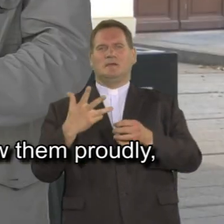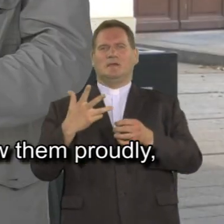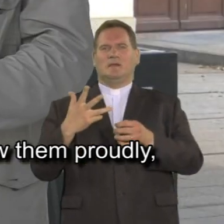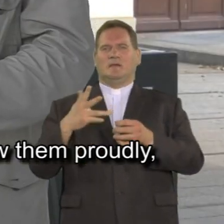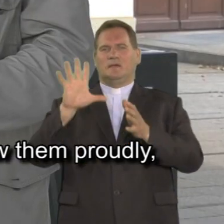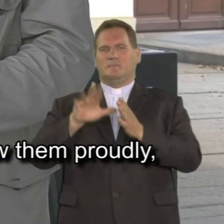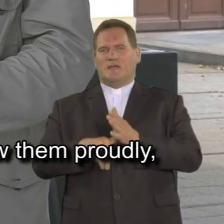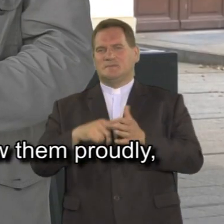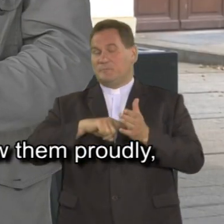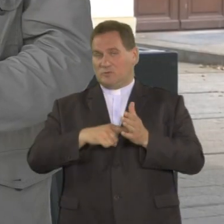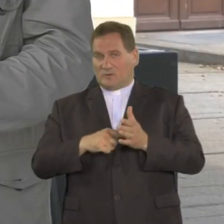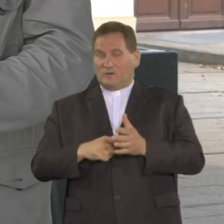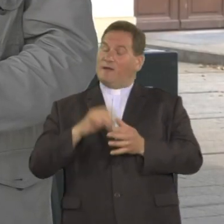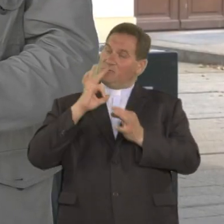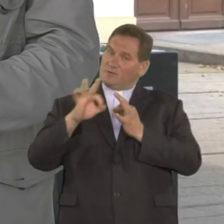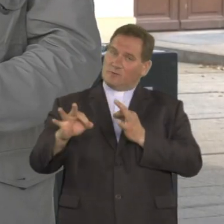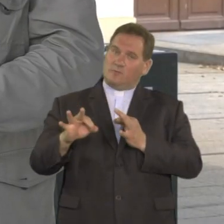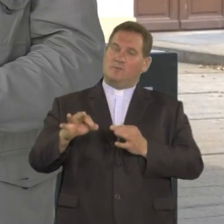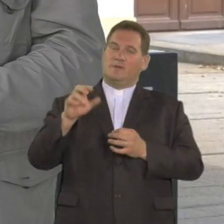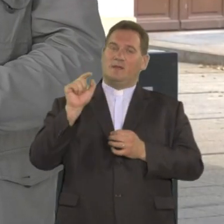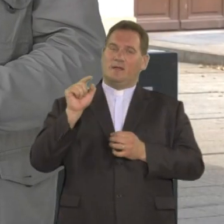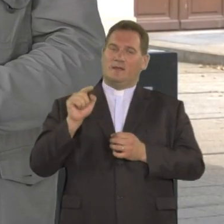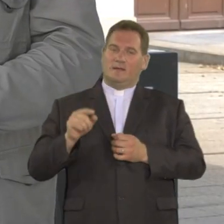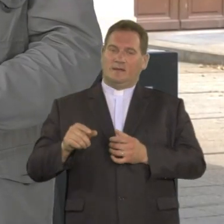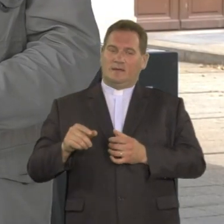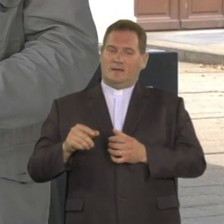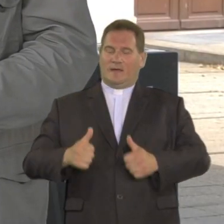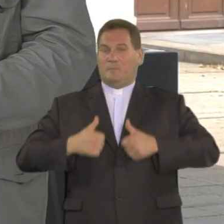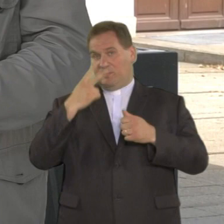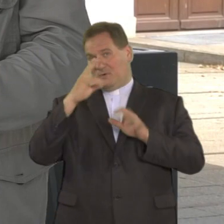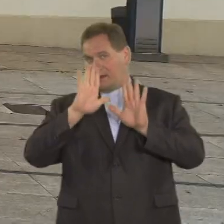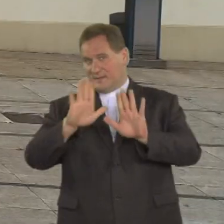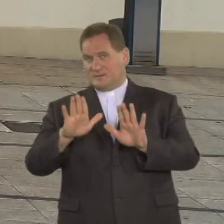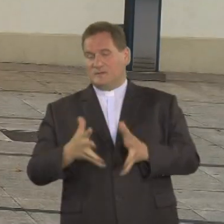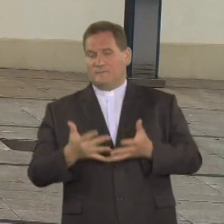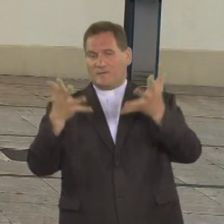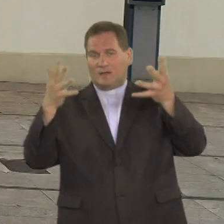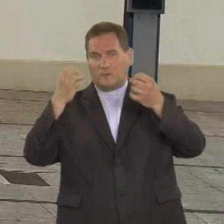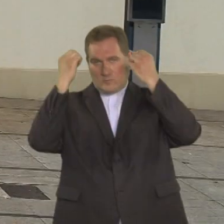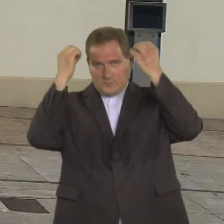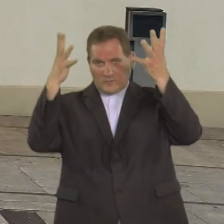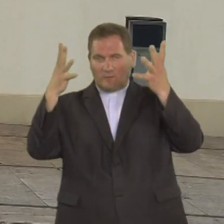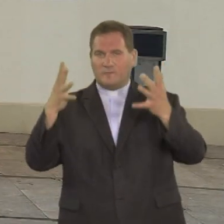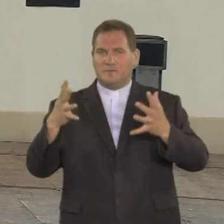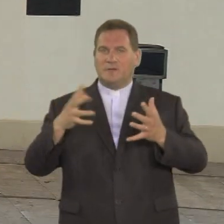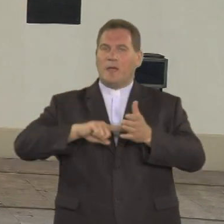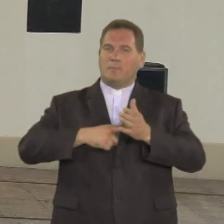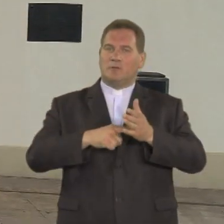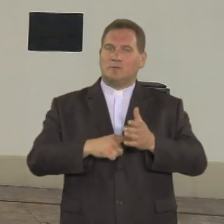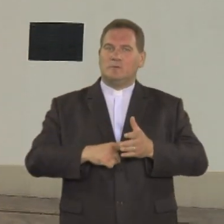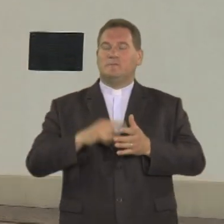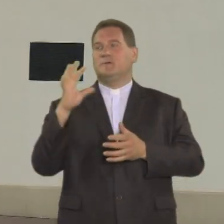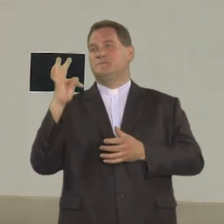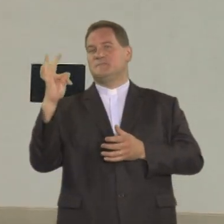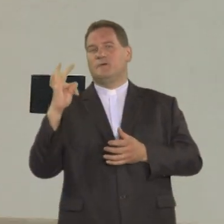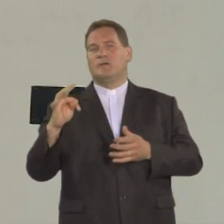naszym miastem, szczególnie by uwypuklić tą wielokulturowość. Piotrków w